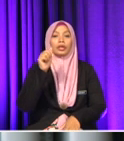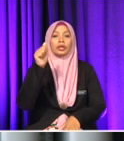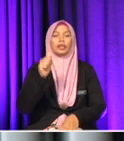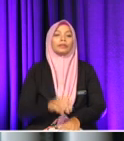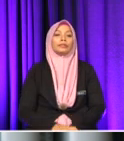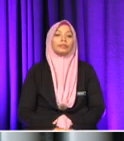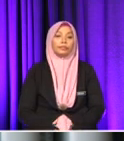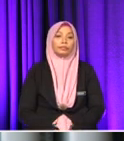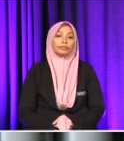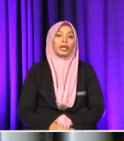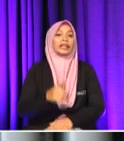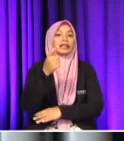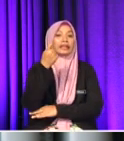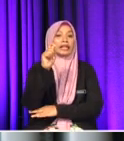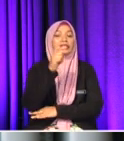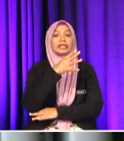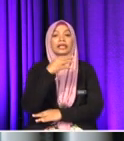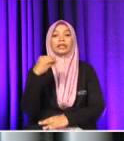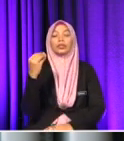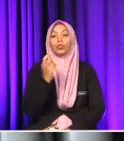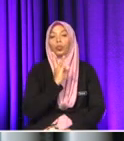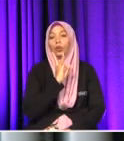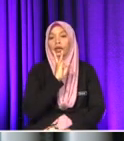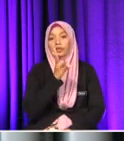warna ini merujuk kepada adalah logo